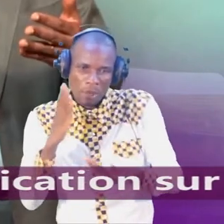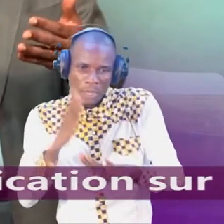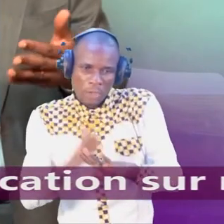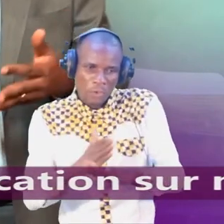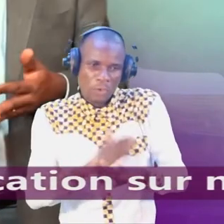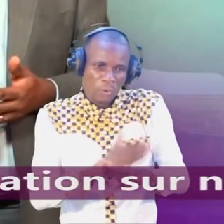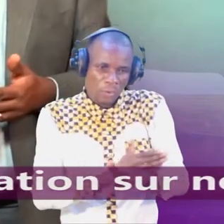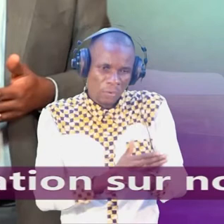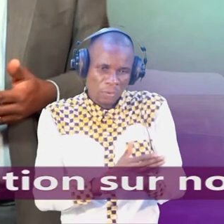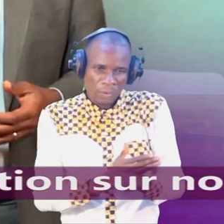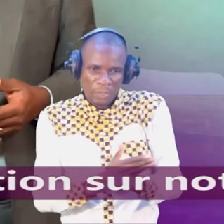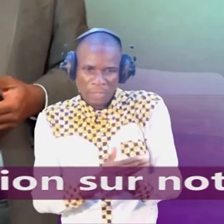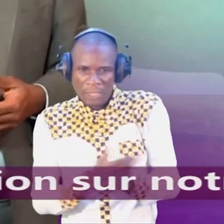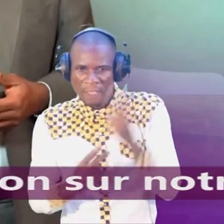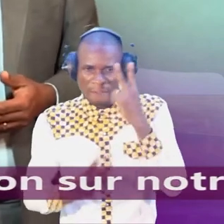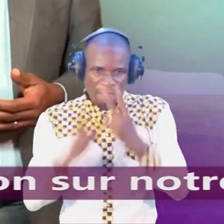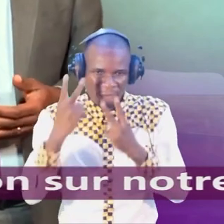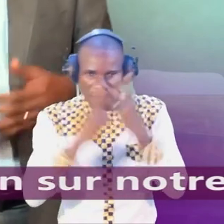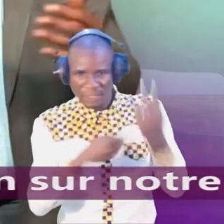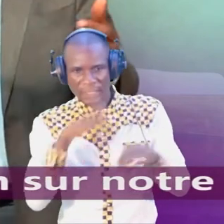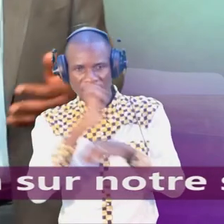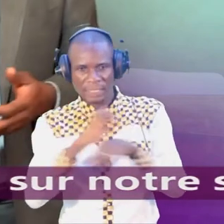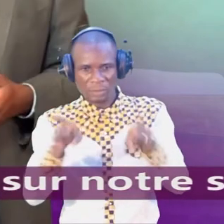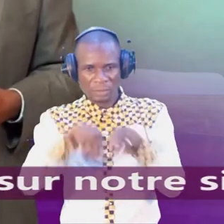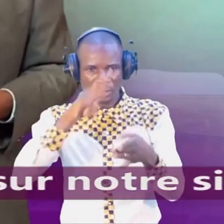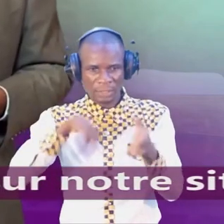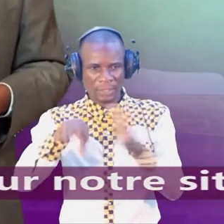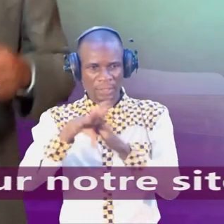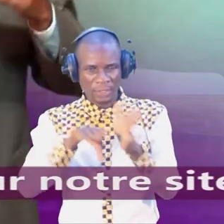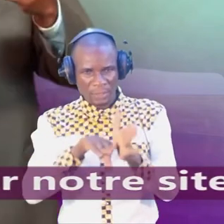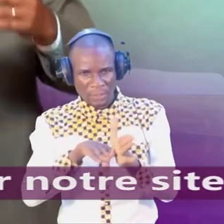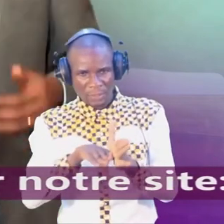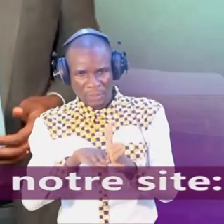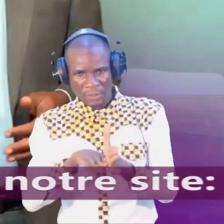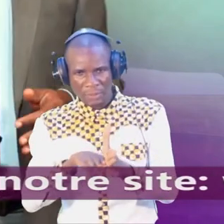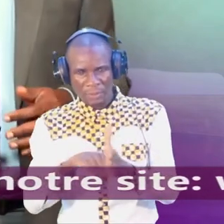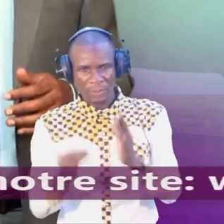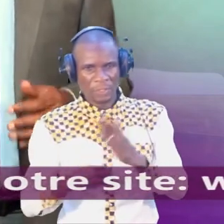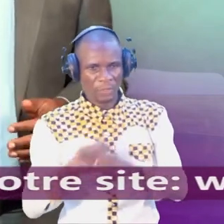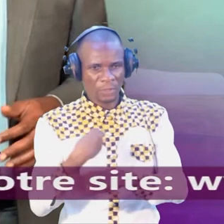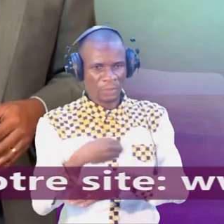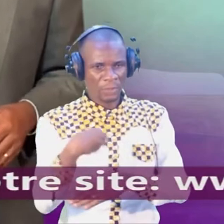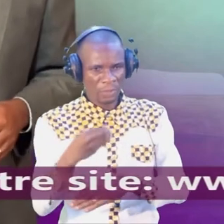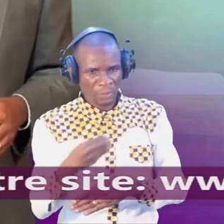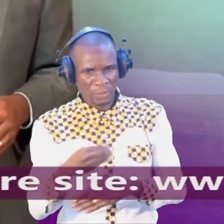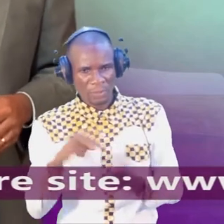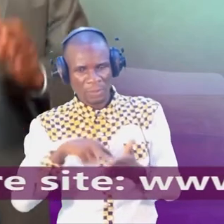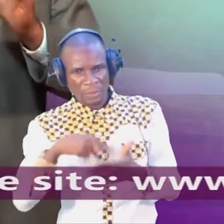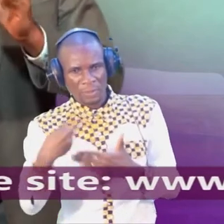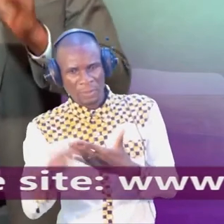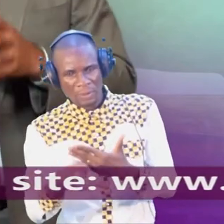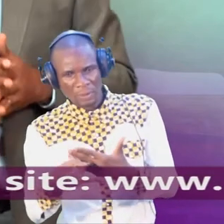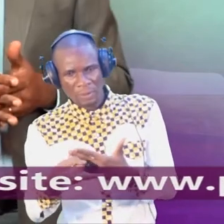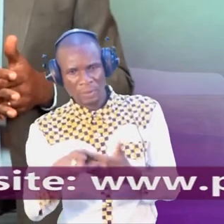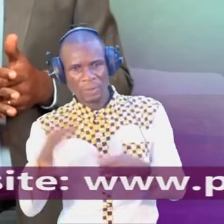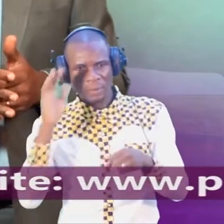Yawezekanaje watu wafanane kwamba wanampenda Mungu sana lakini wanakataa kufanya matakwa ya Mungu?